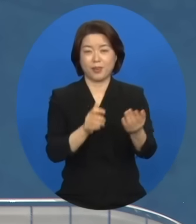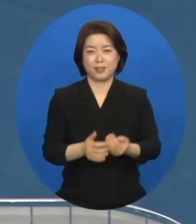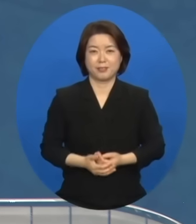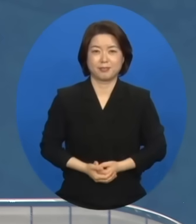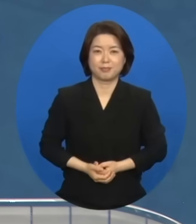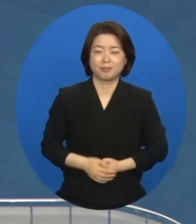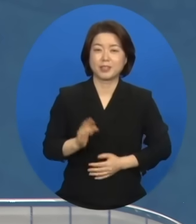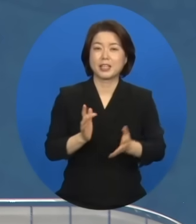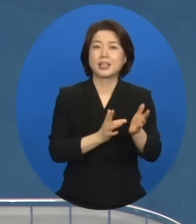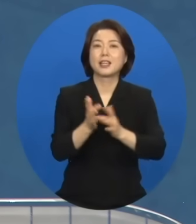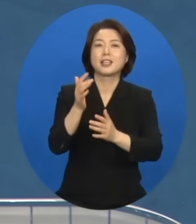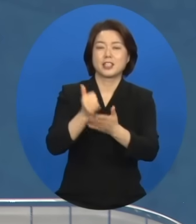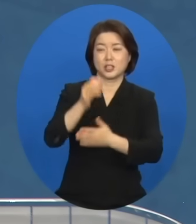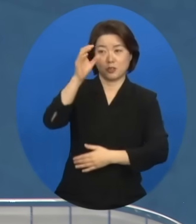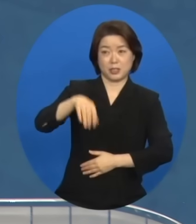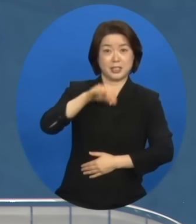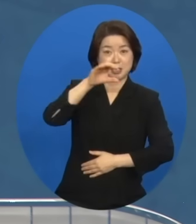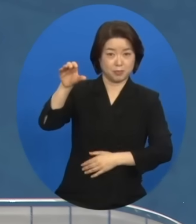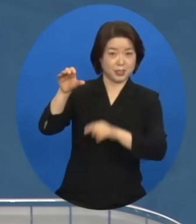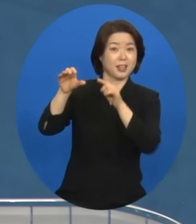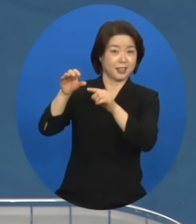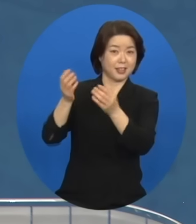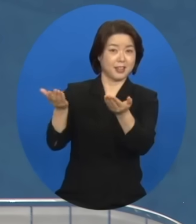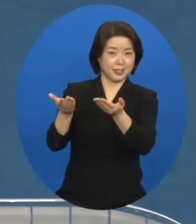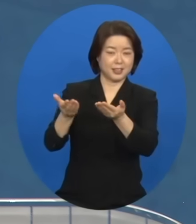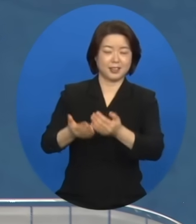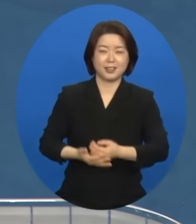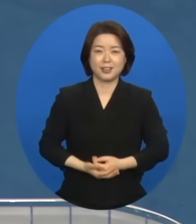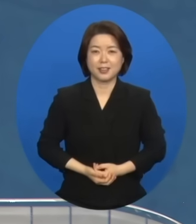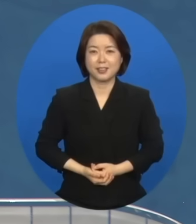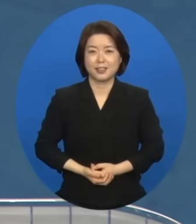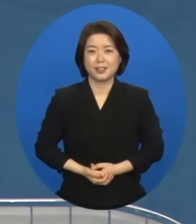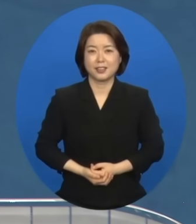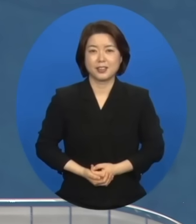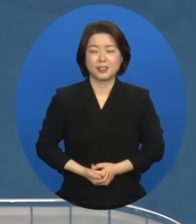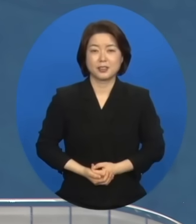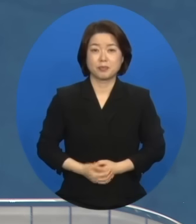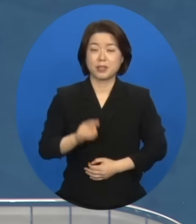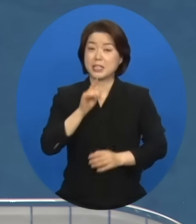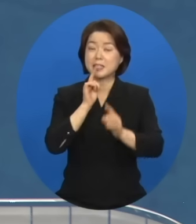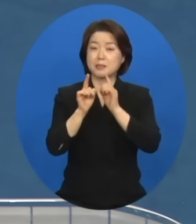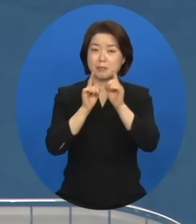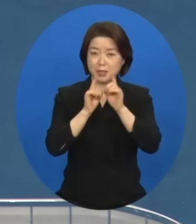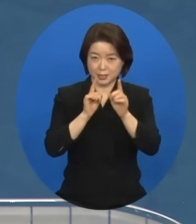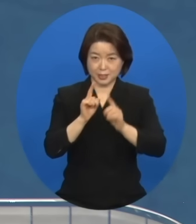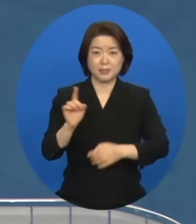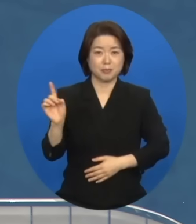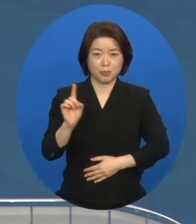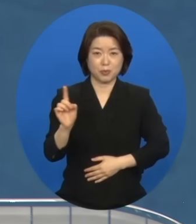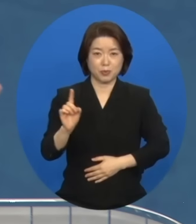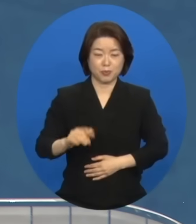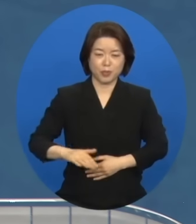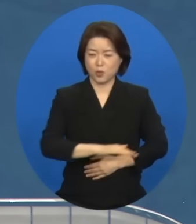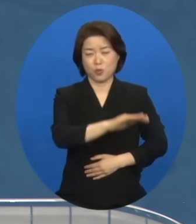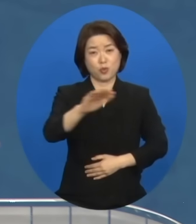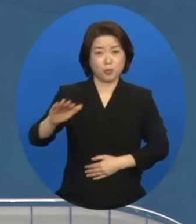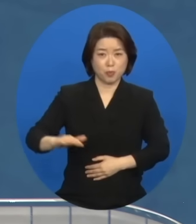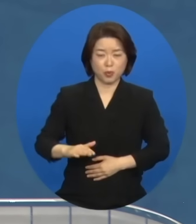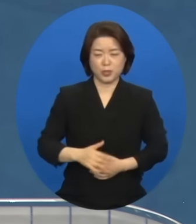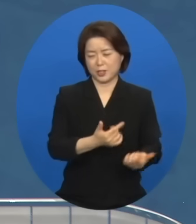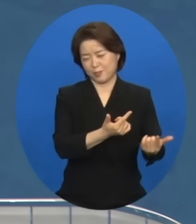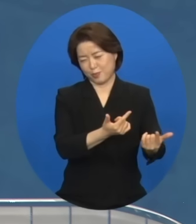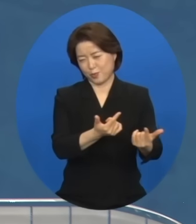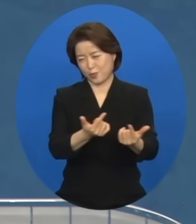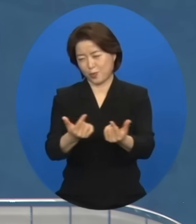그건 예수님의 십자가의 사건을 이야기합니다. 그런데 이 말씀은 우리 모두에게도